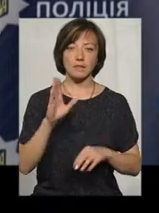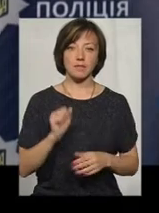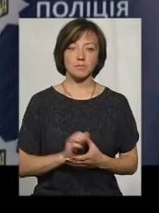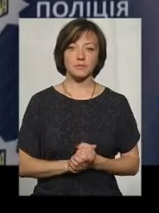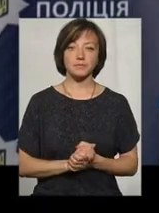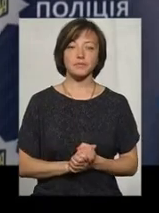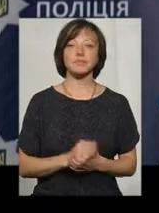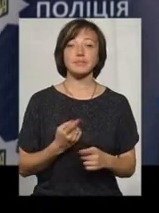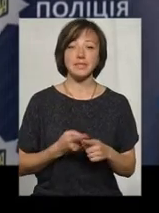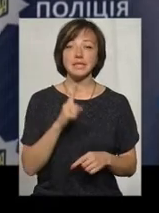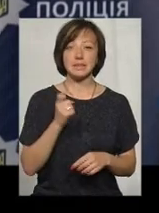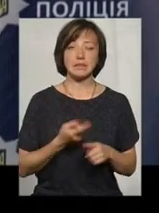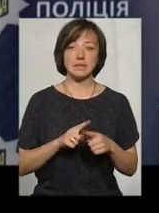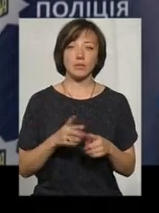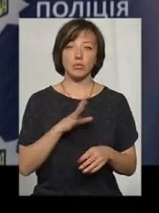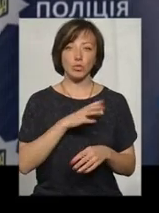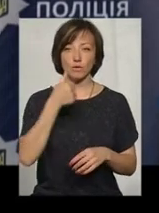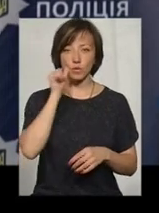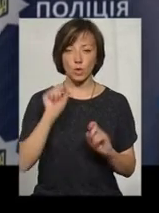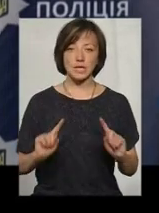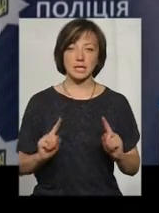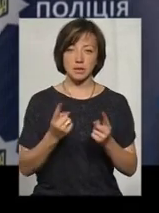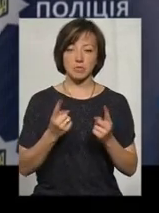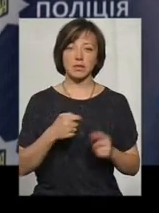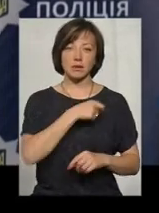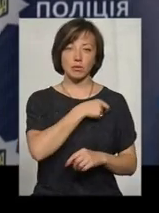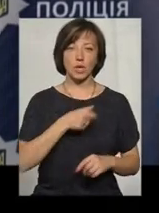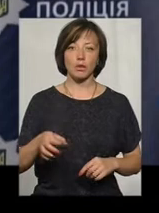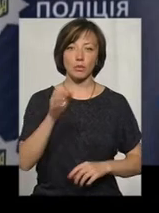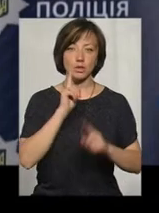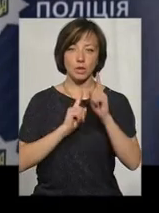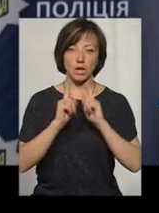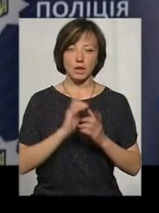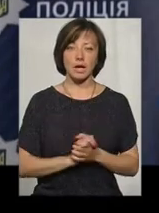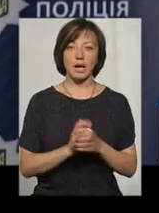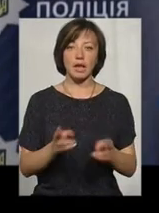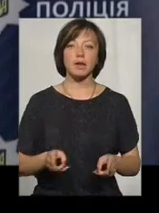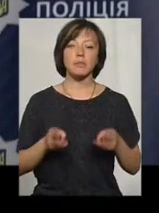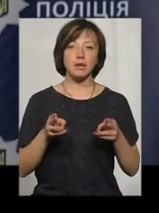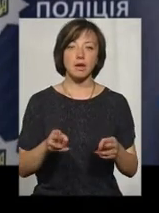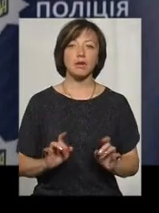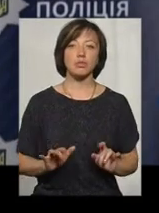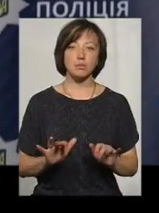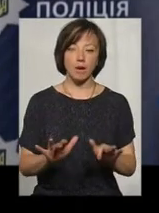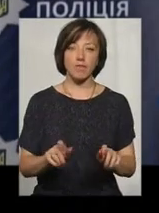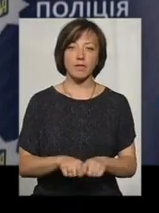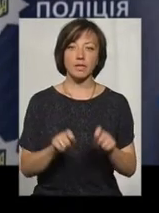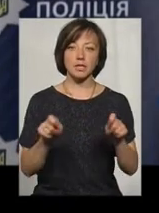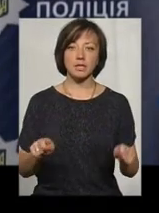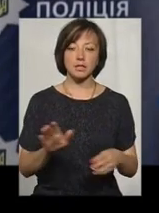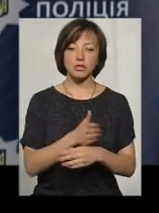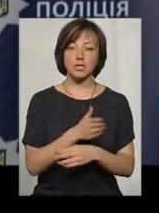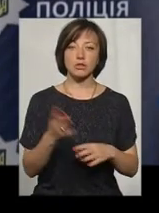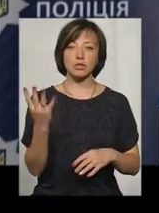От саме за це і було вчора затримано посадовця обласної ради. Кримінальне провадження відкрито за